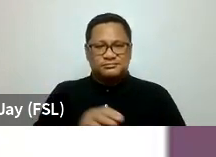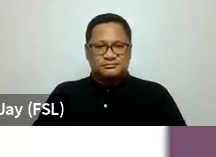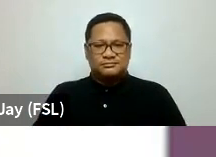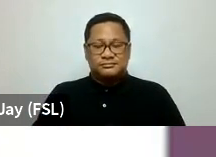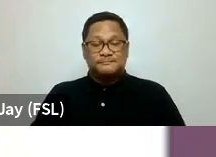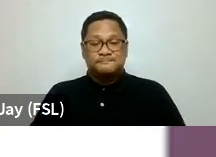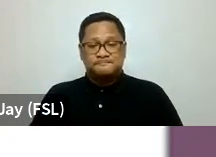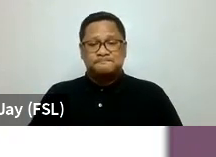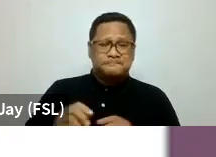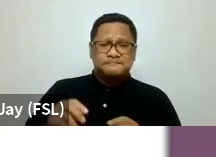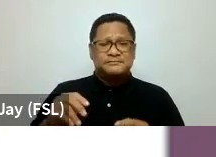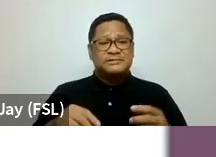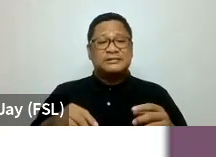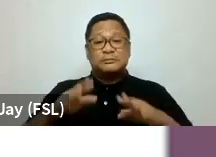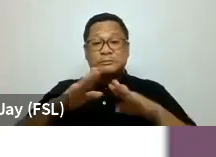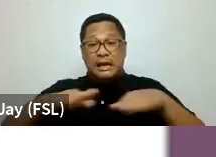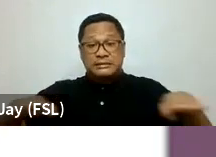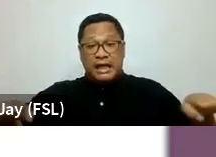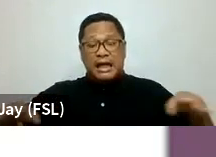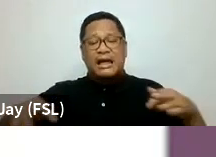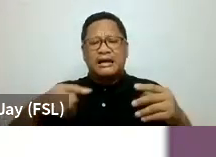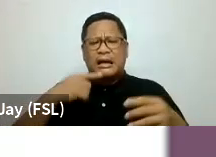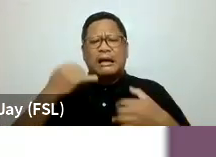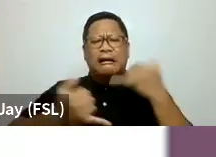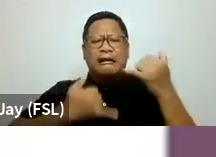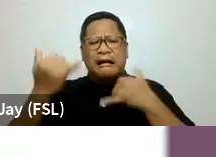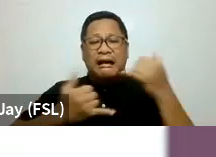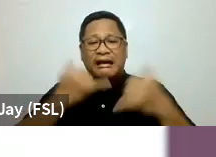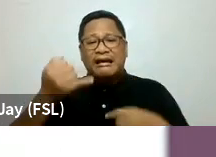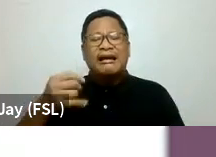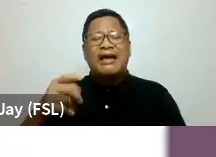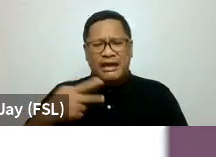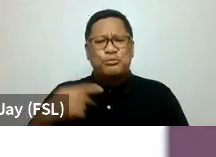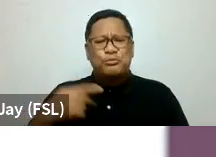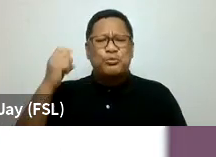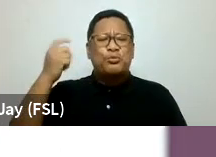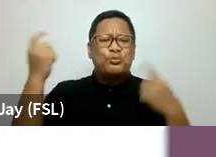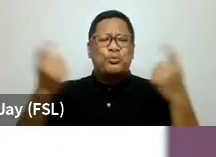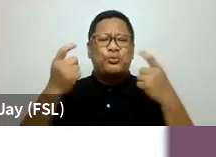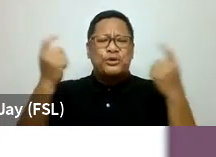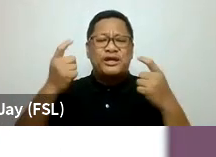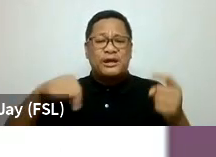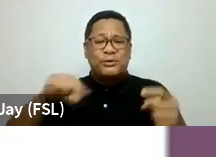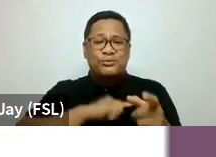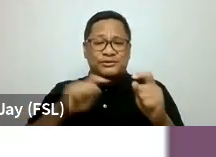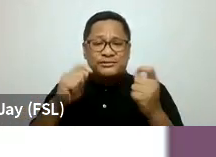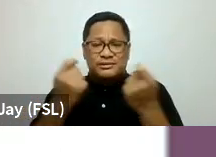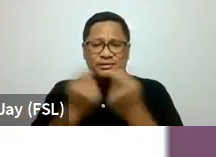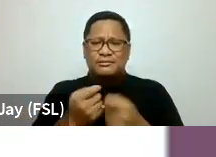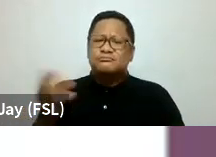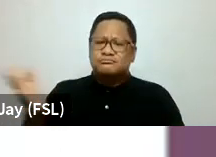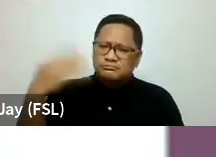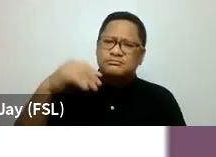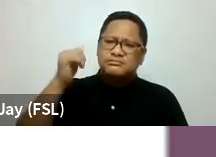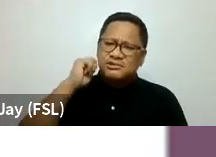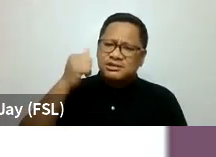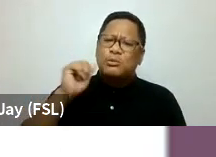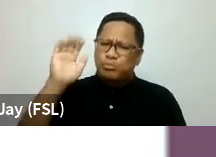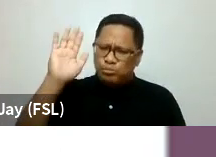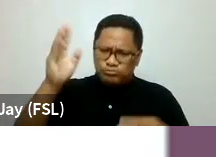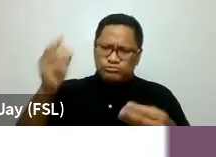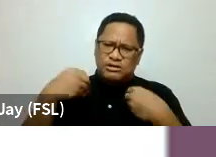Funding. Yay! Nay! Nay! Nay! Nanalo po team namin! Talaga? Nanalo kayo? Opo! Tita, papansit naman po kayo! Oo